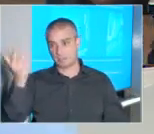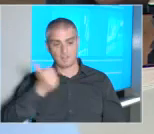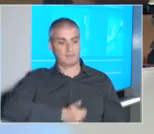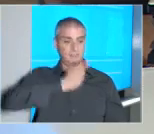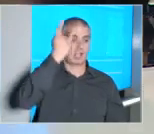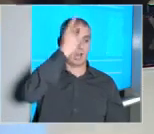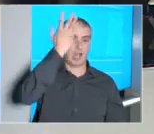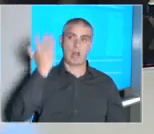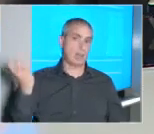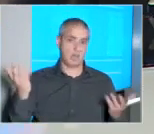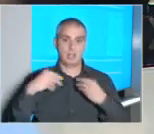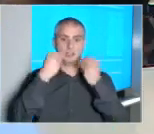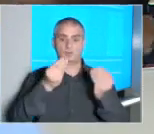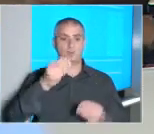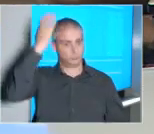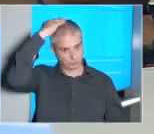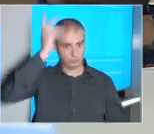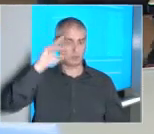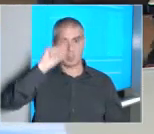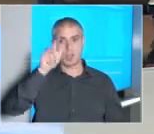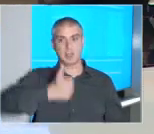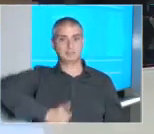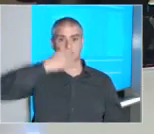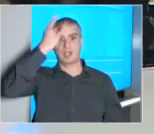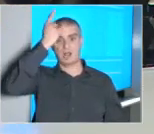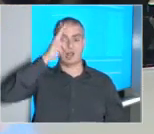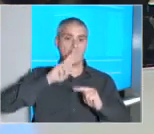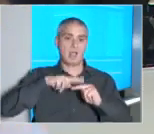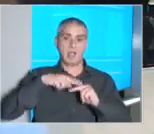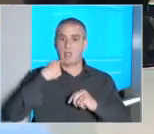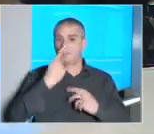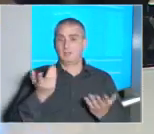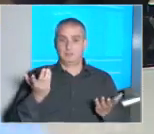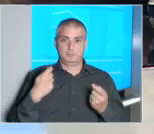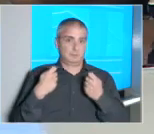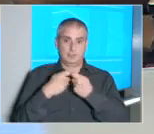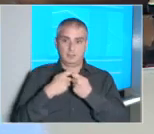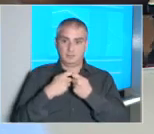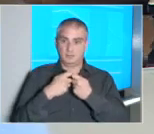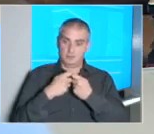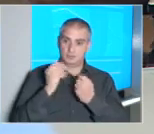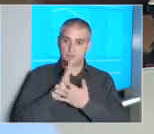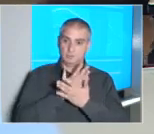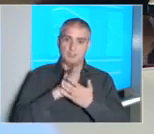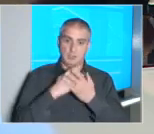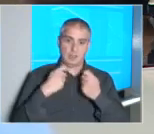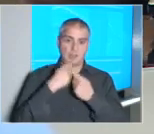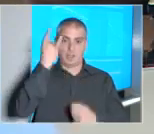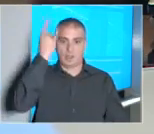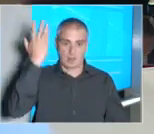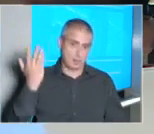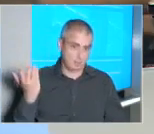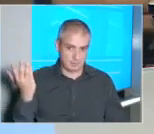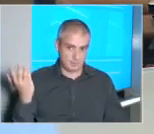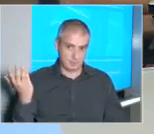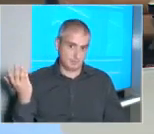ושר החלל, ייתנו לסמוטריץ' להיות אולי גם שר החלל, כי אחרי האמירה שלו לגבי... יש הרבה פסיקות הלכה לגבי החלל. יפה, לגבי